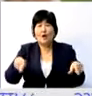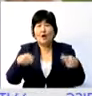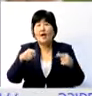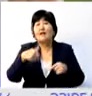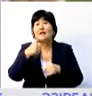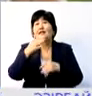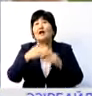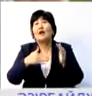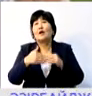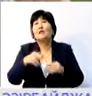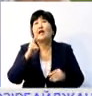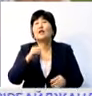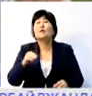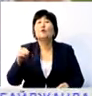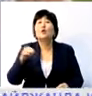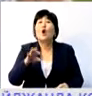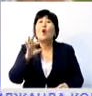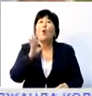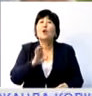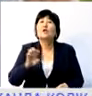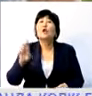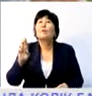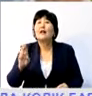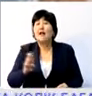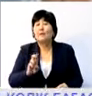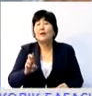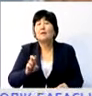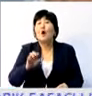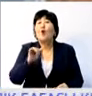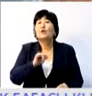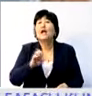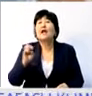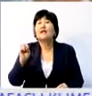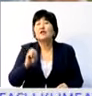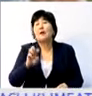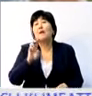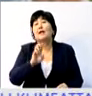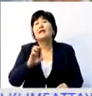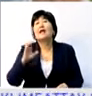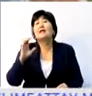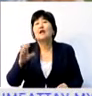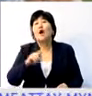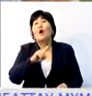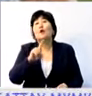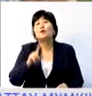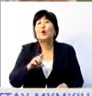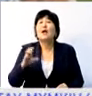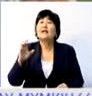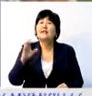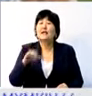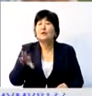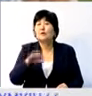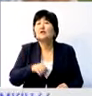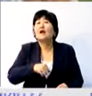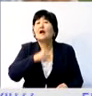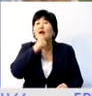қалануына Кеніш Жұмалиева, Орынкүл Балтабаева, Ұзақ Еспанов, Балдай Садықова, Зоя Сейдуллаева сынды аға